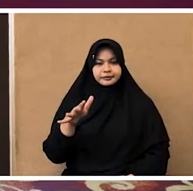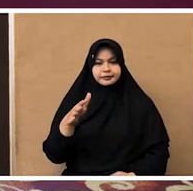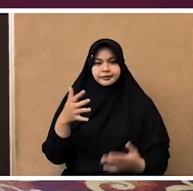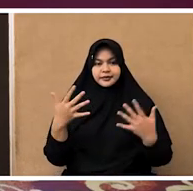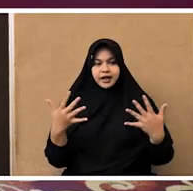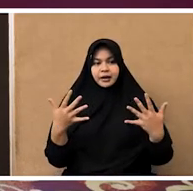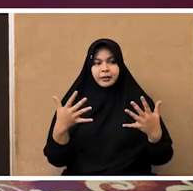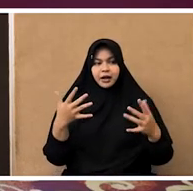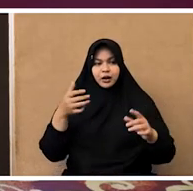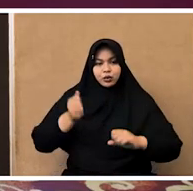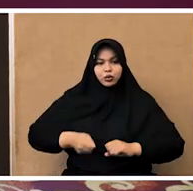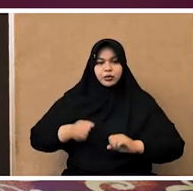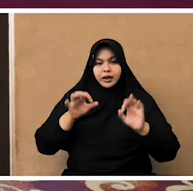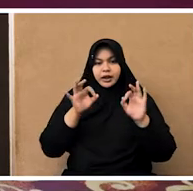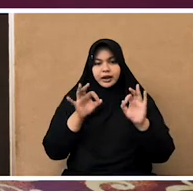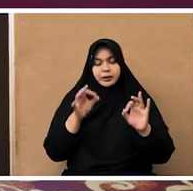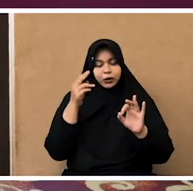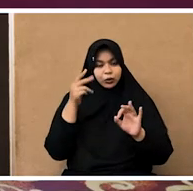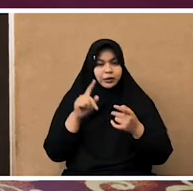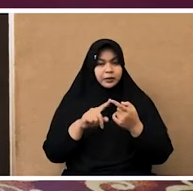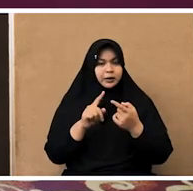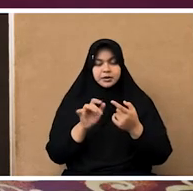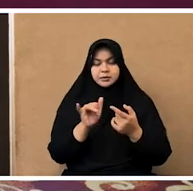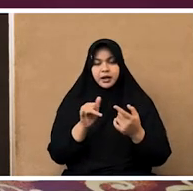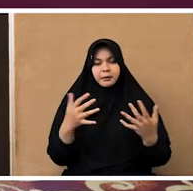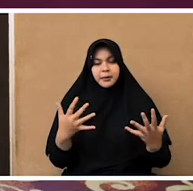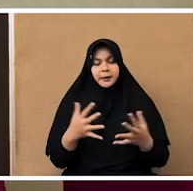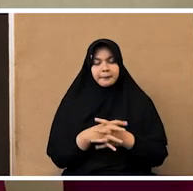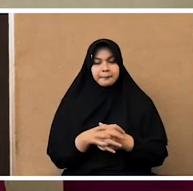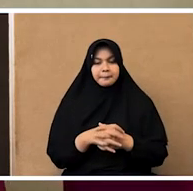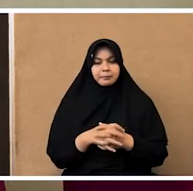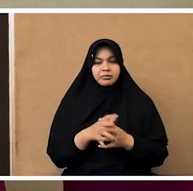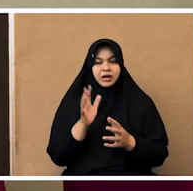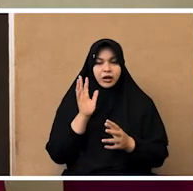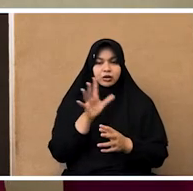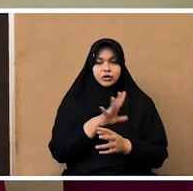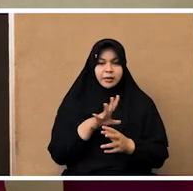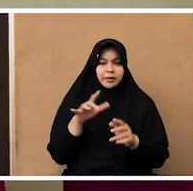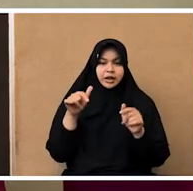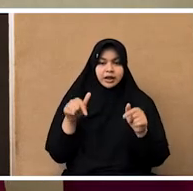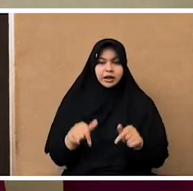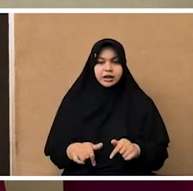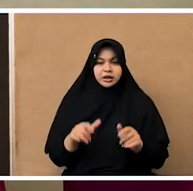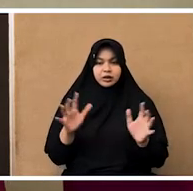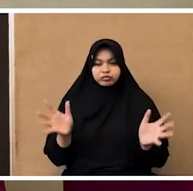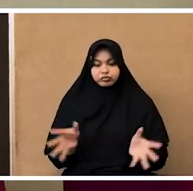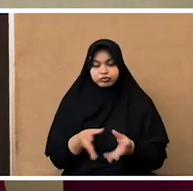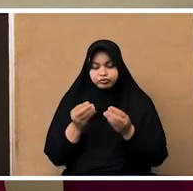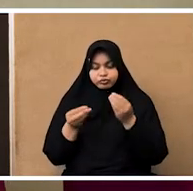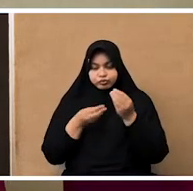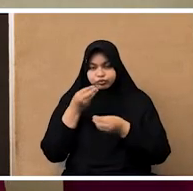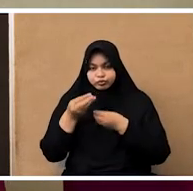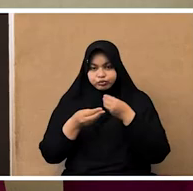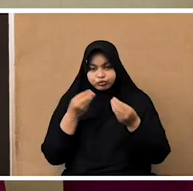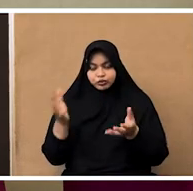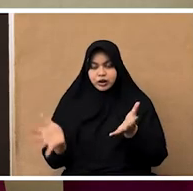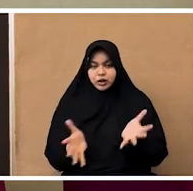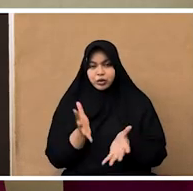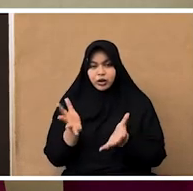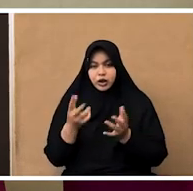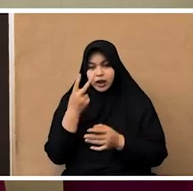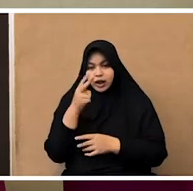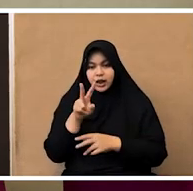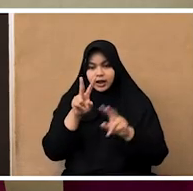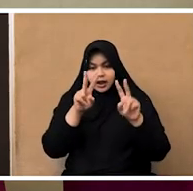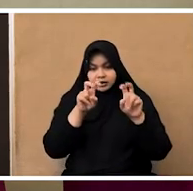Apa hukuman yang tepat buat teman-teman nya karena kalau selama ini kita selalu menghimbau yang pertama kali kita lihat itu kan